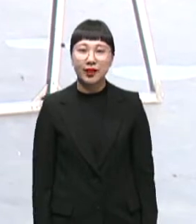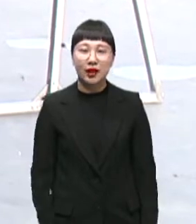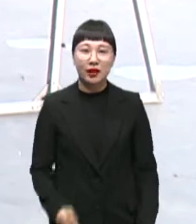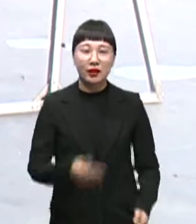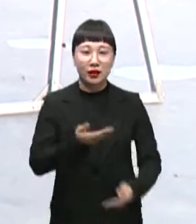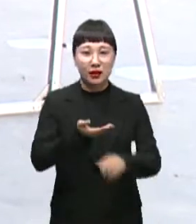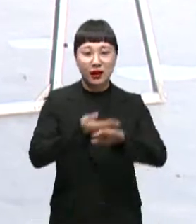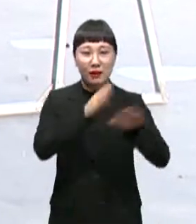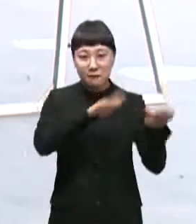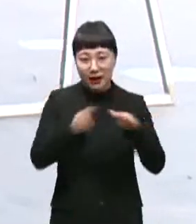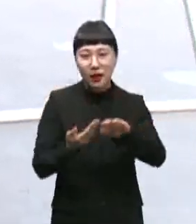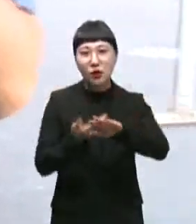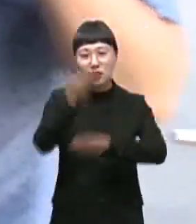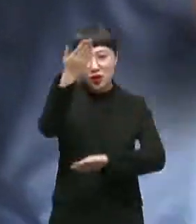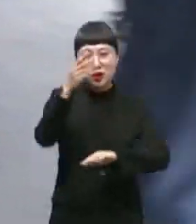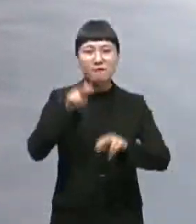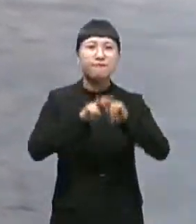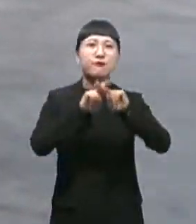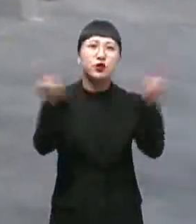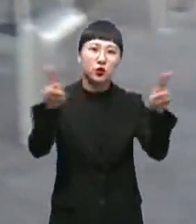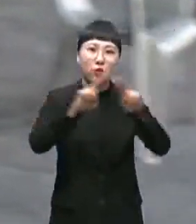해상국가 철회하라!